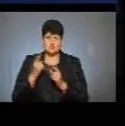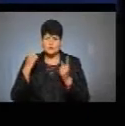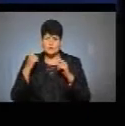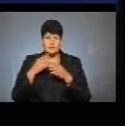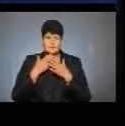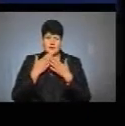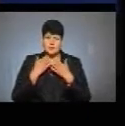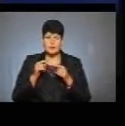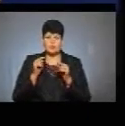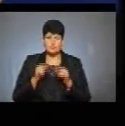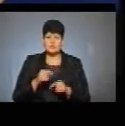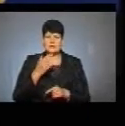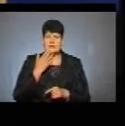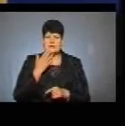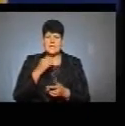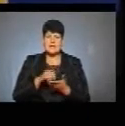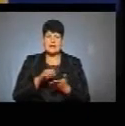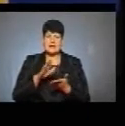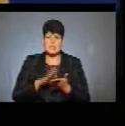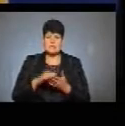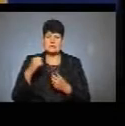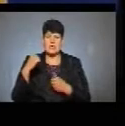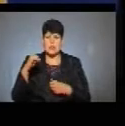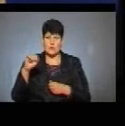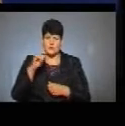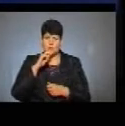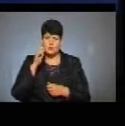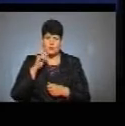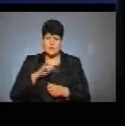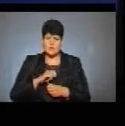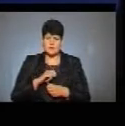тому Національний реєстр рекордів України